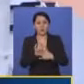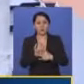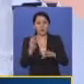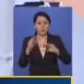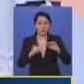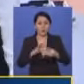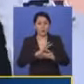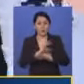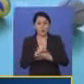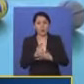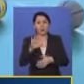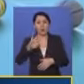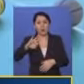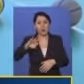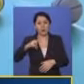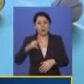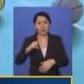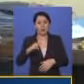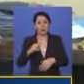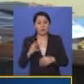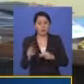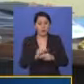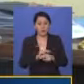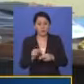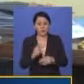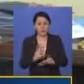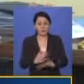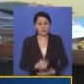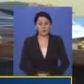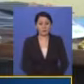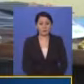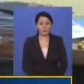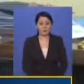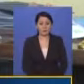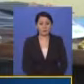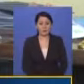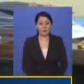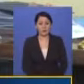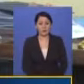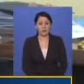қойылды. Сонымен бірге әлеуметтік нысандар да жөнделіп жатыр. Максимально охватили благодаря